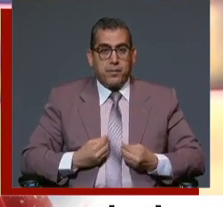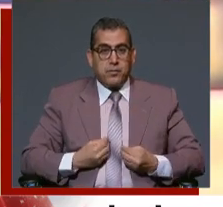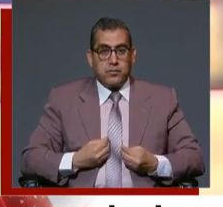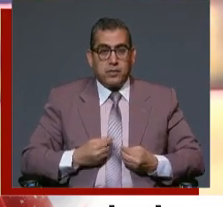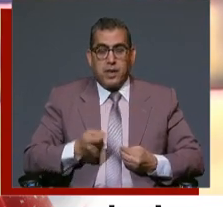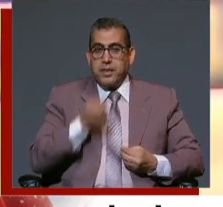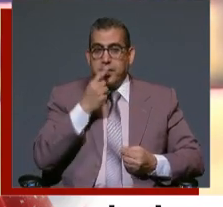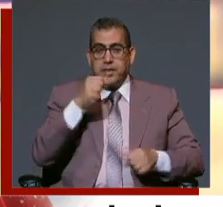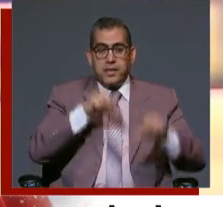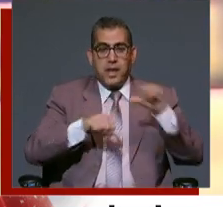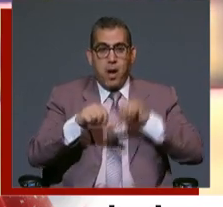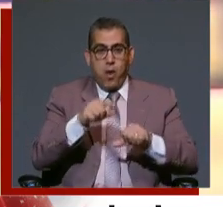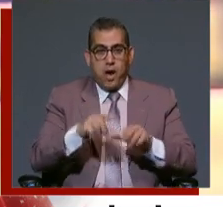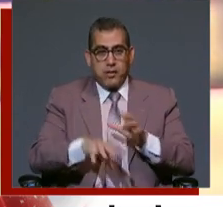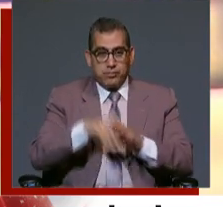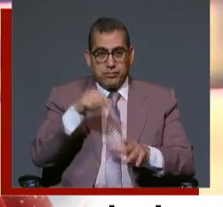الدوائي